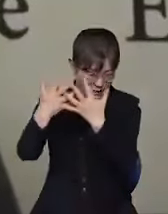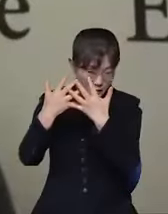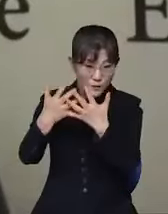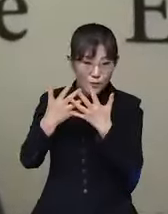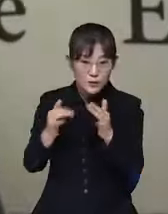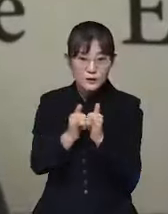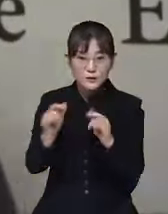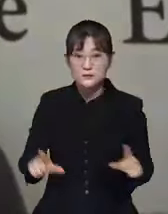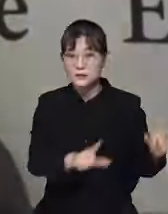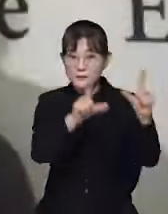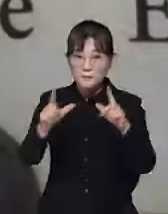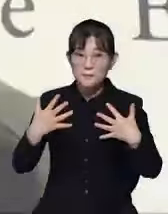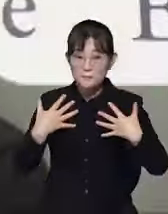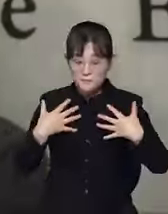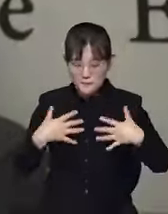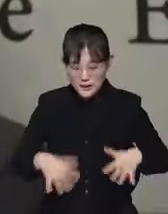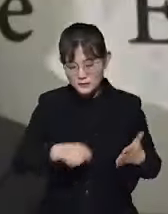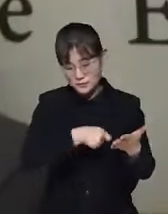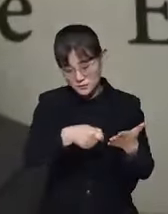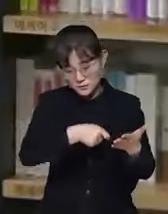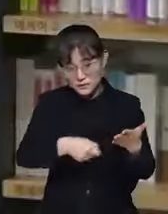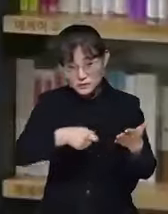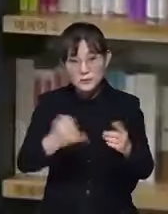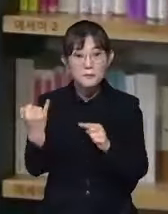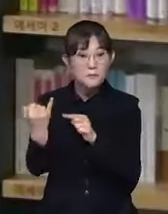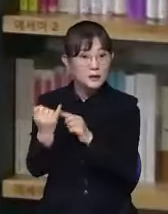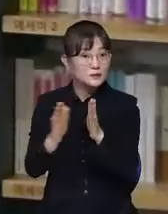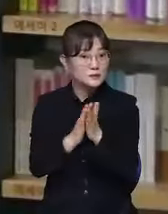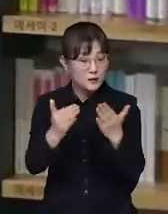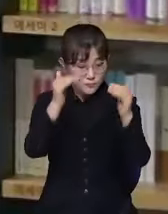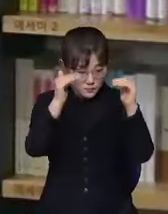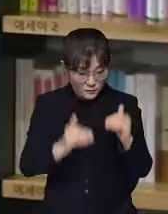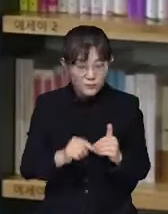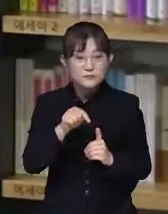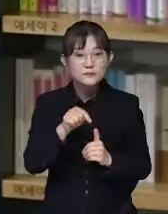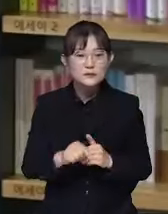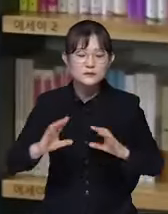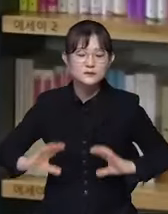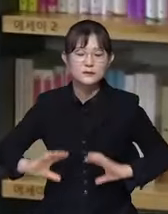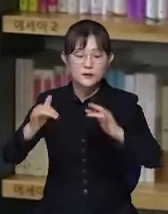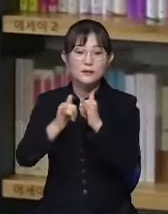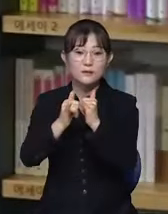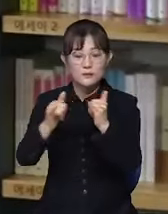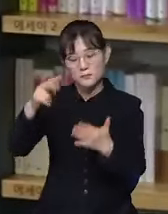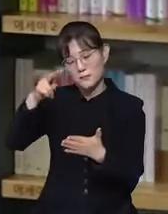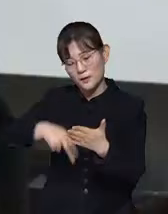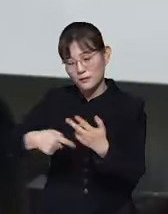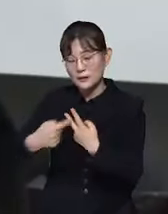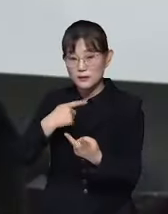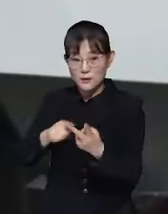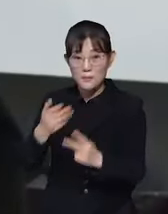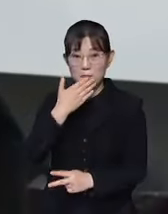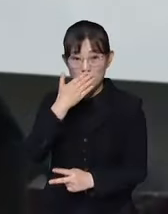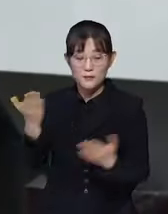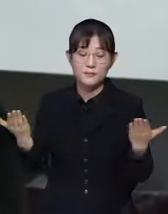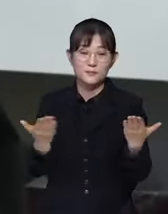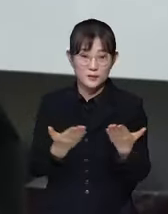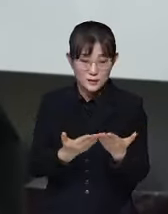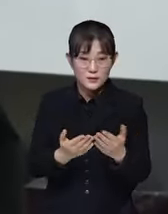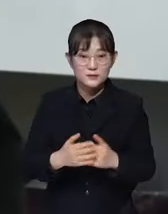인간 삶의 연약함을 여실히 들어낸 한가의 품들이 세계인들의 이다는